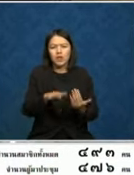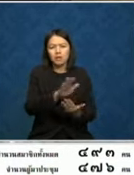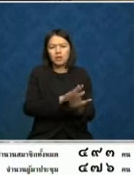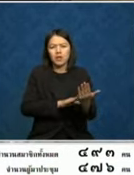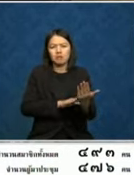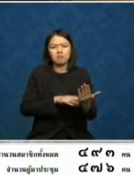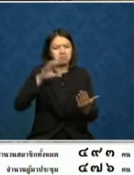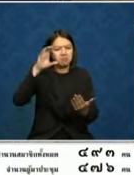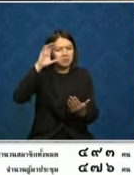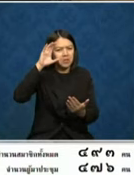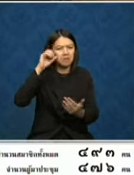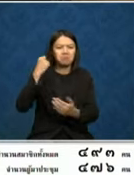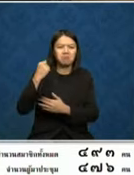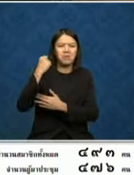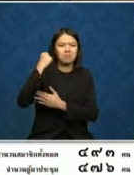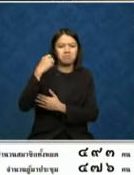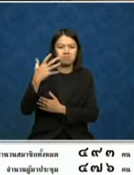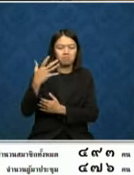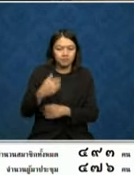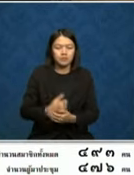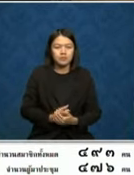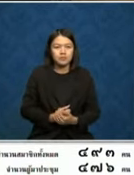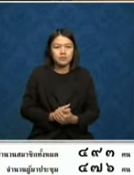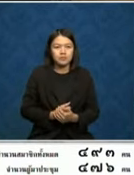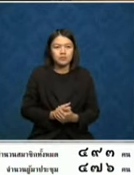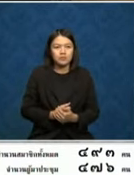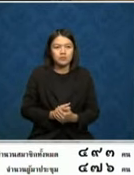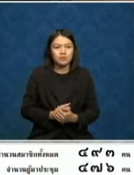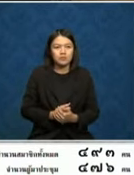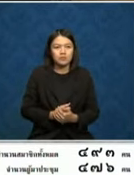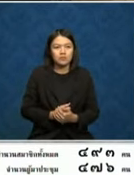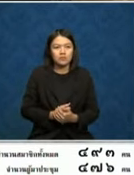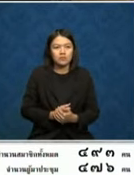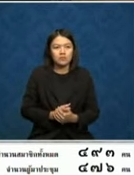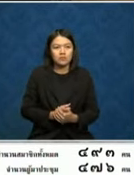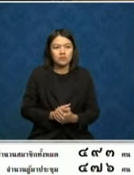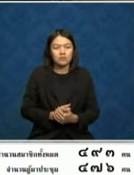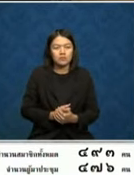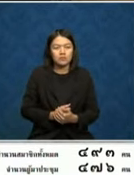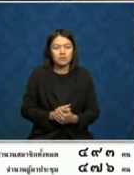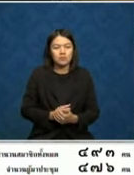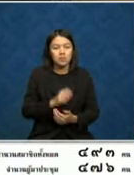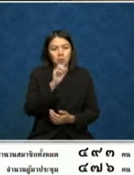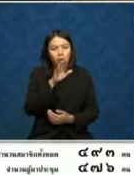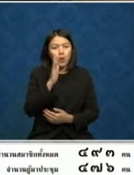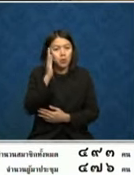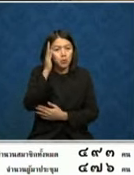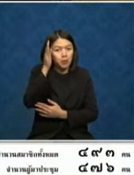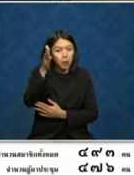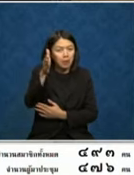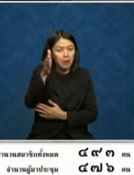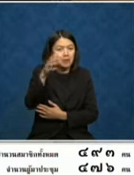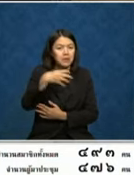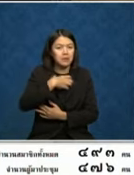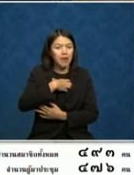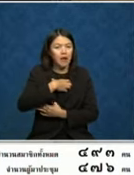ครับท่านพูดถึงไปไกลโน่นจะเป็น financial hub ของภูมิภา